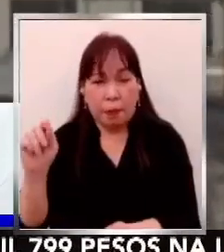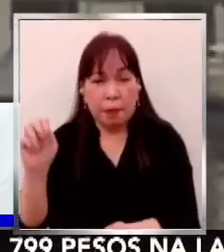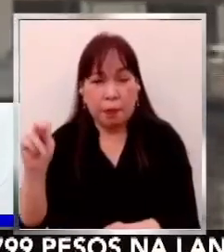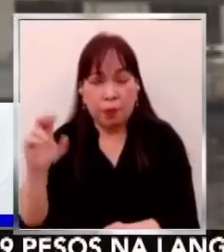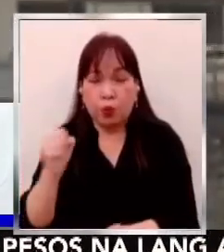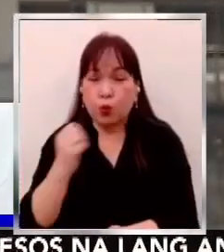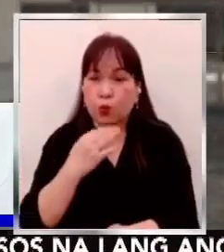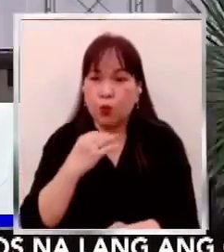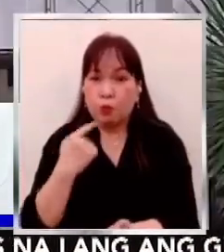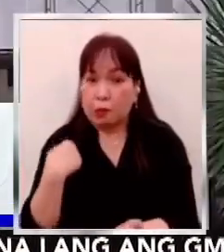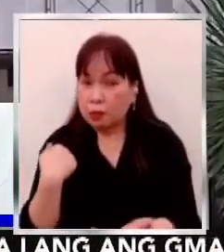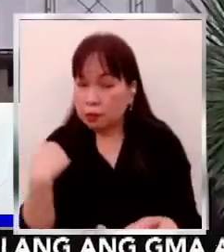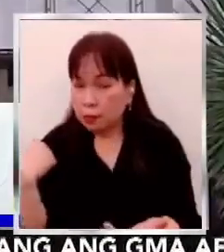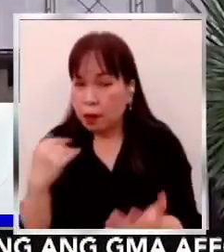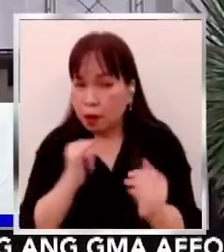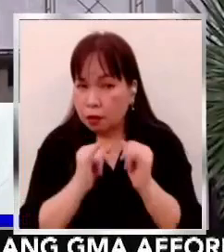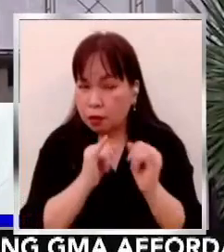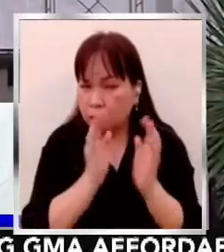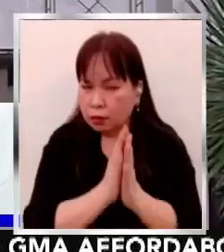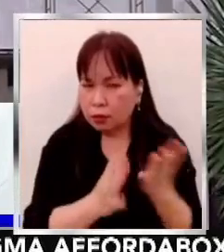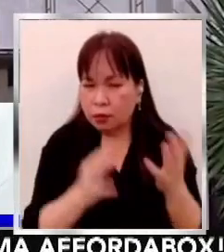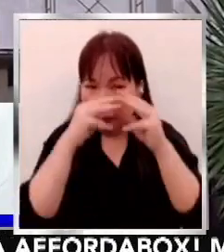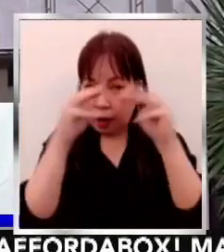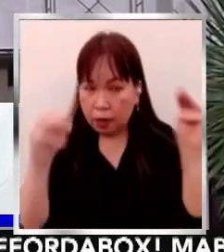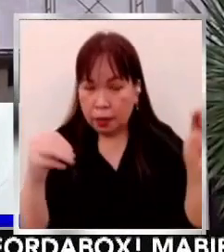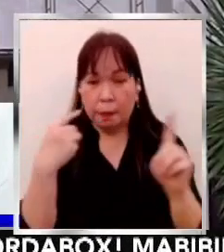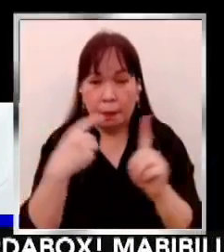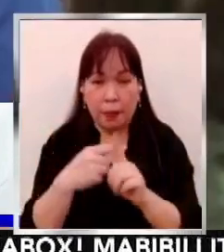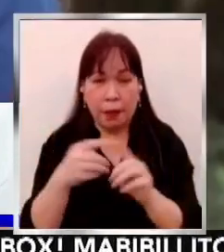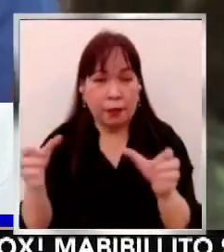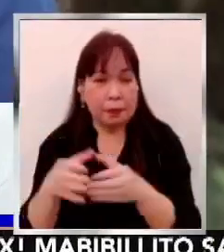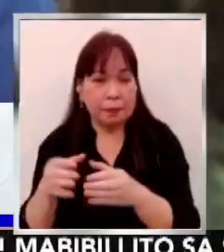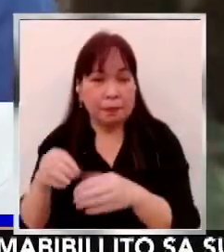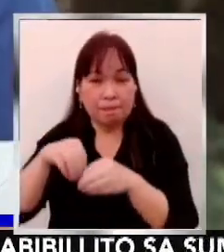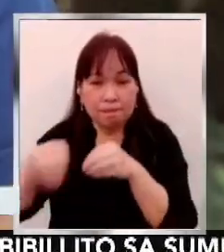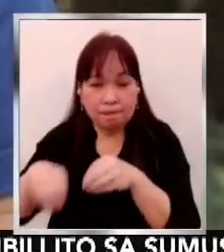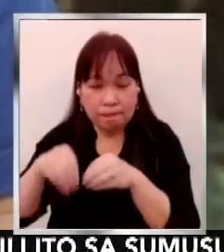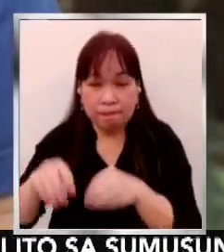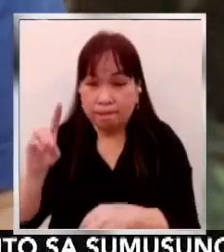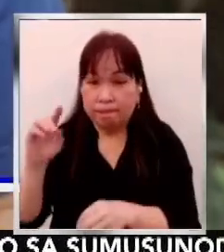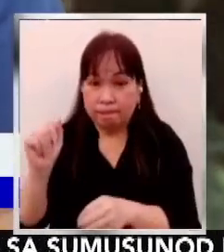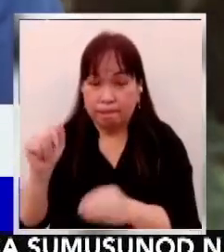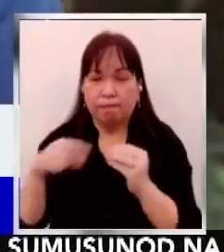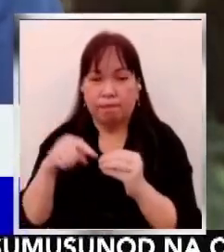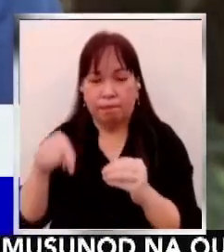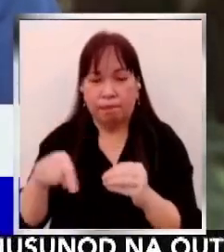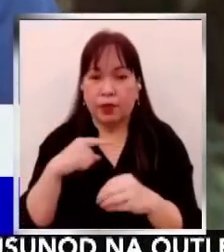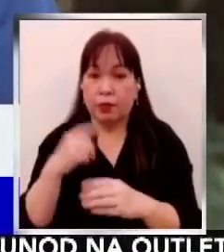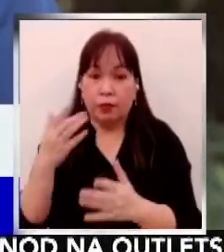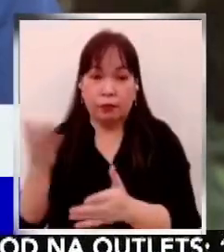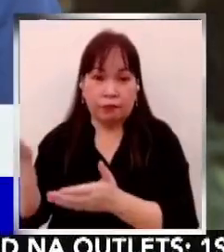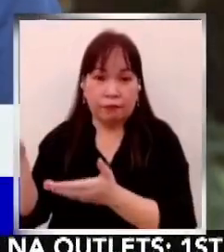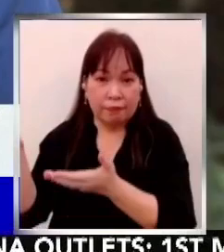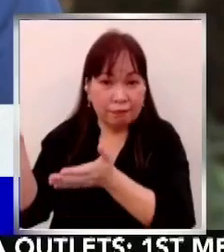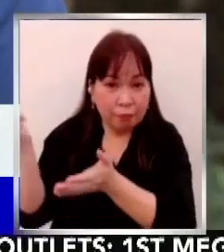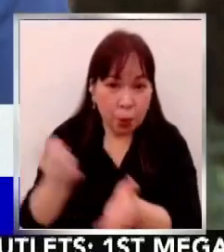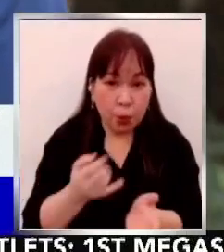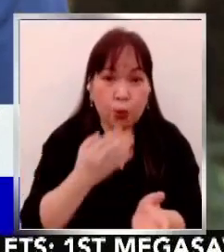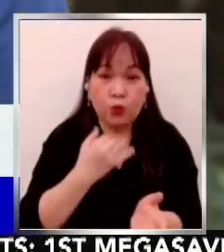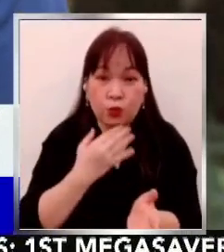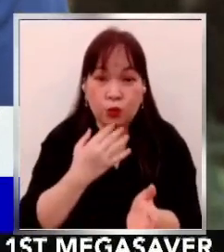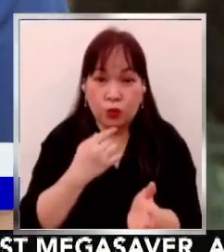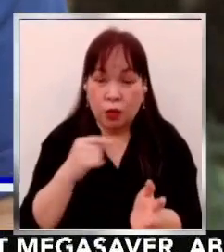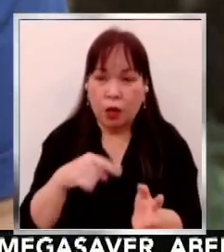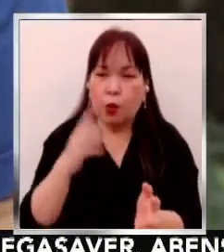kunan ng pahayag ang Malacanang at ang Department of Agriculture hinggil rito. Sa pagpasok nito sa bansa, umaasa ang mga sugar stakeholders